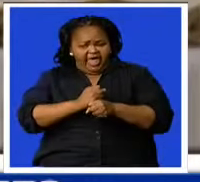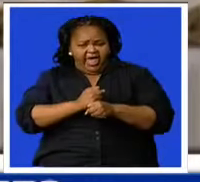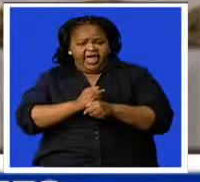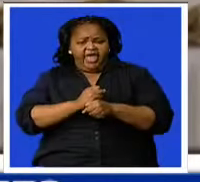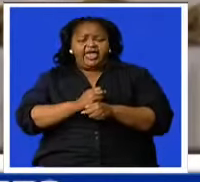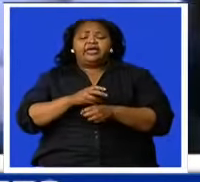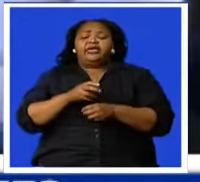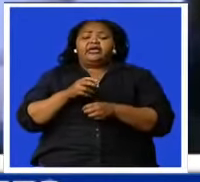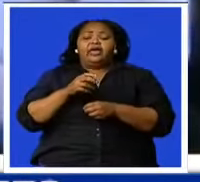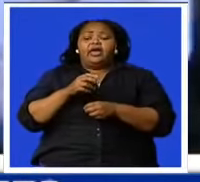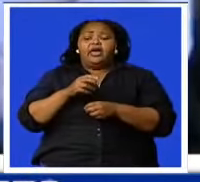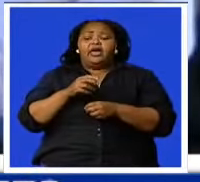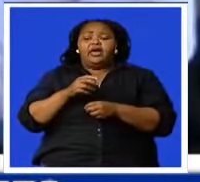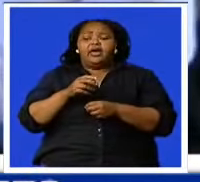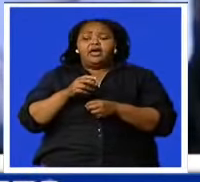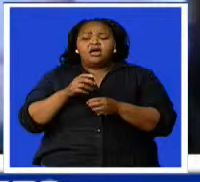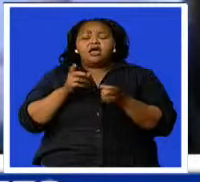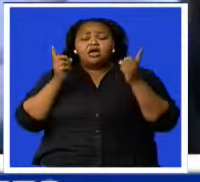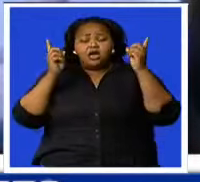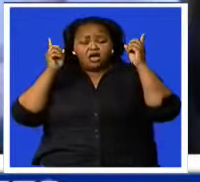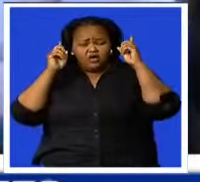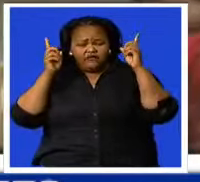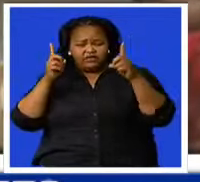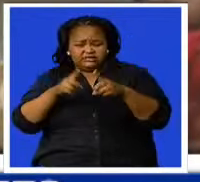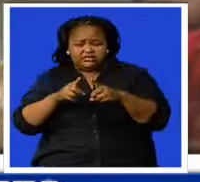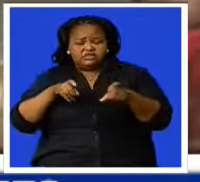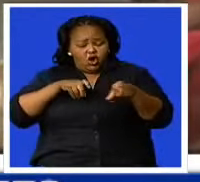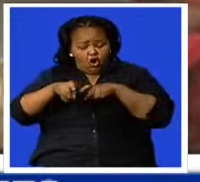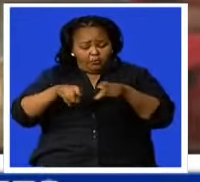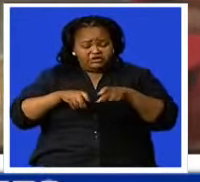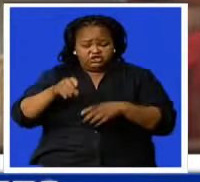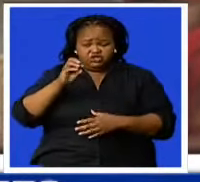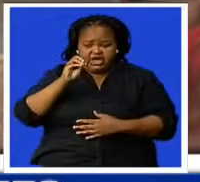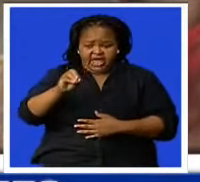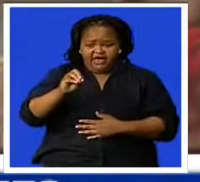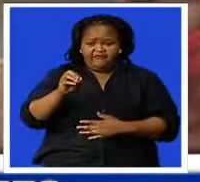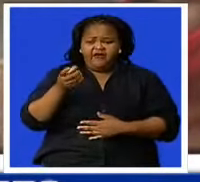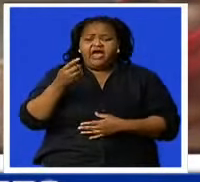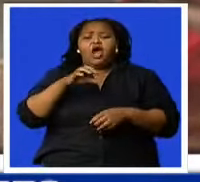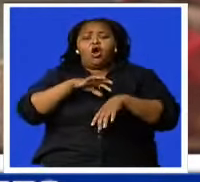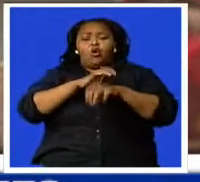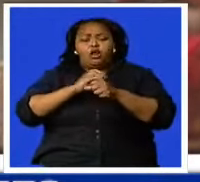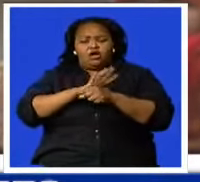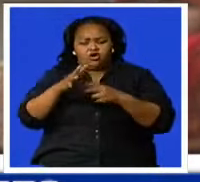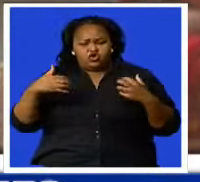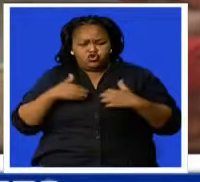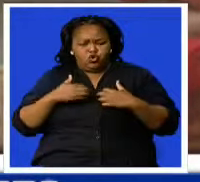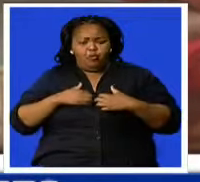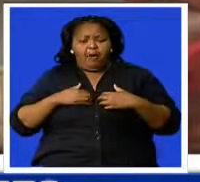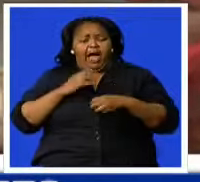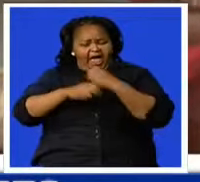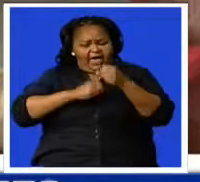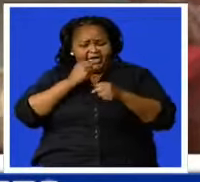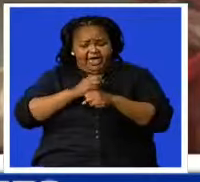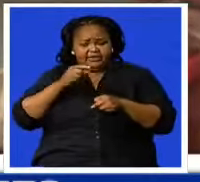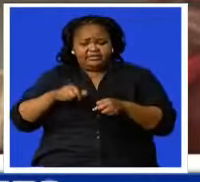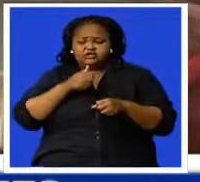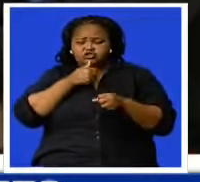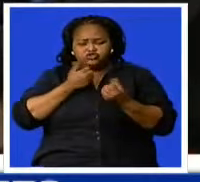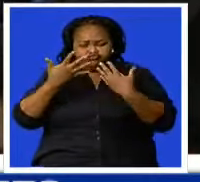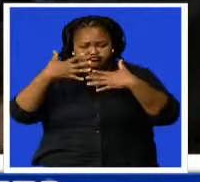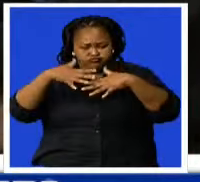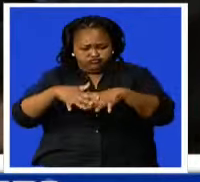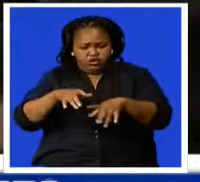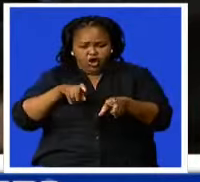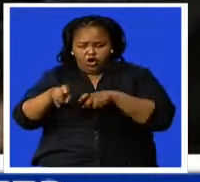lwetebuchwephesha. Umkhuhlane i-COVID-19 wende kuthi lo nyaka ubanjwe kusebenziswa dona-ke tebuchwephesha. Le misebenzi yabafunzi-ke yisekelwe